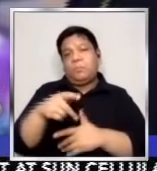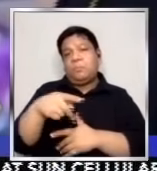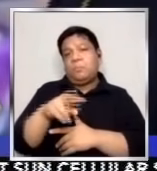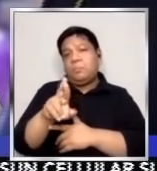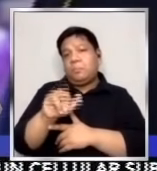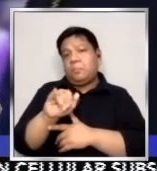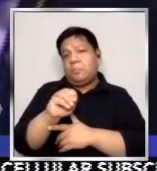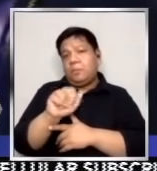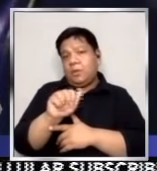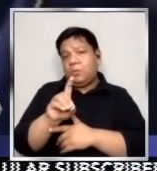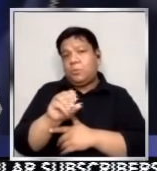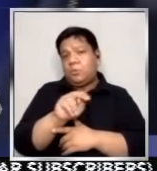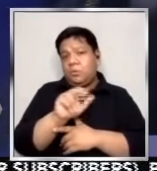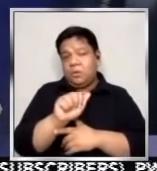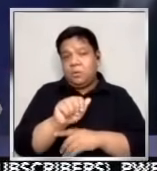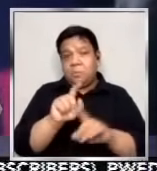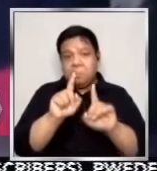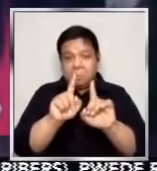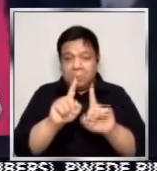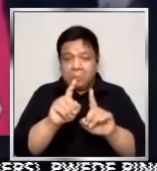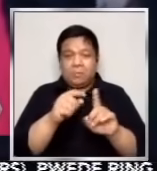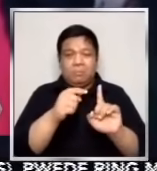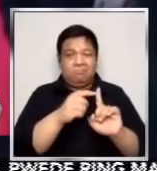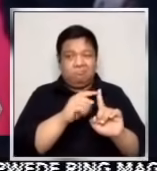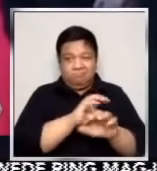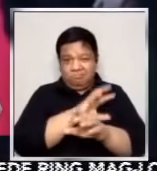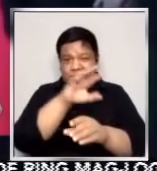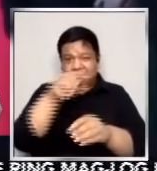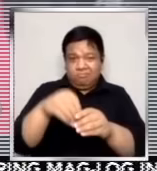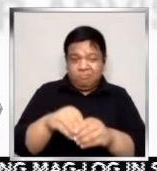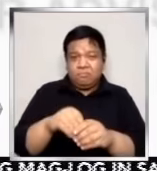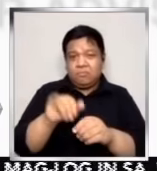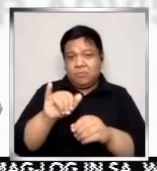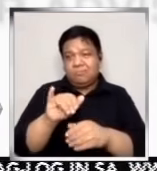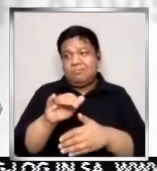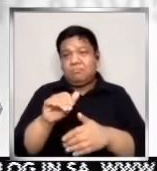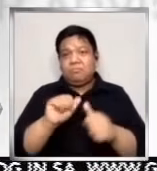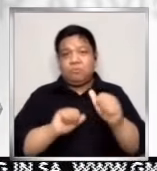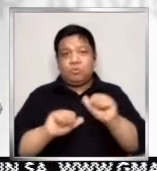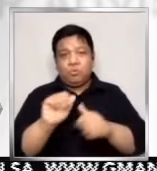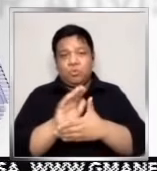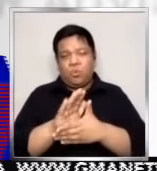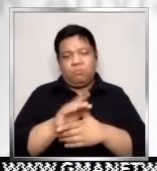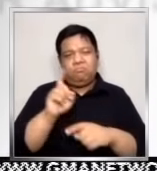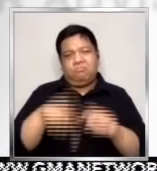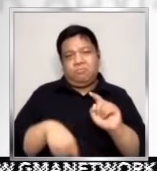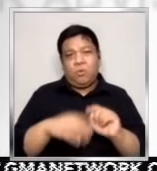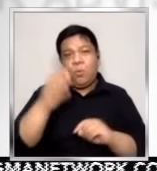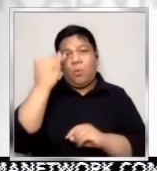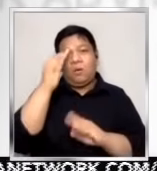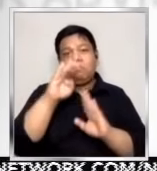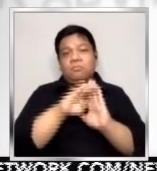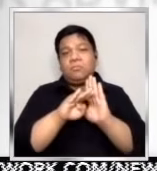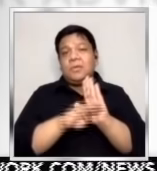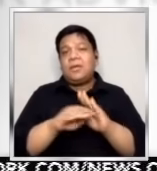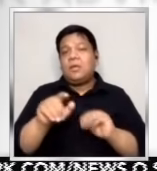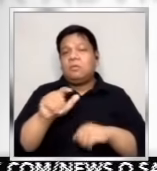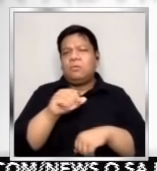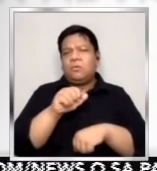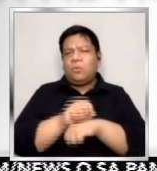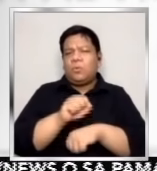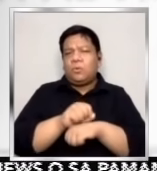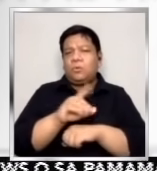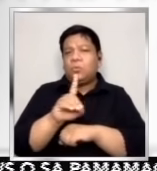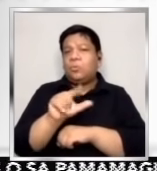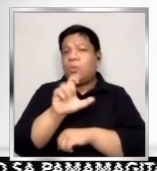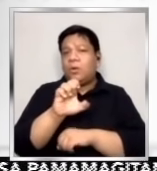hindi na siya pwedeng makapag-taping sa kanyang kinabibilangang serye. Nakasaad kasi sa labor advisory ng DOLE nitong Setyembre